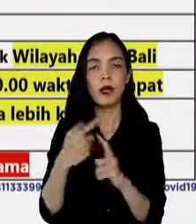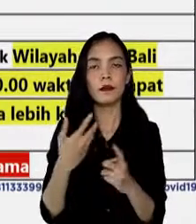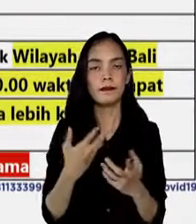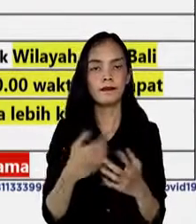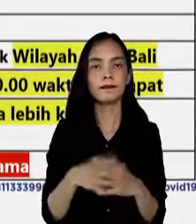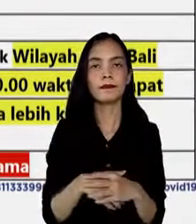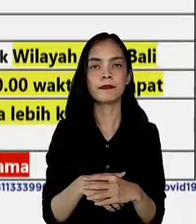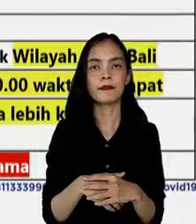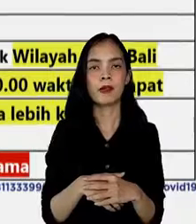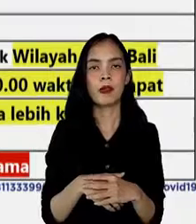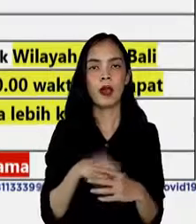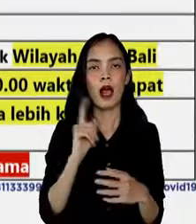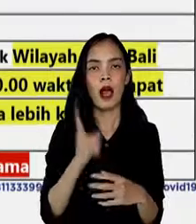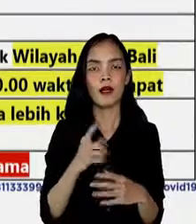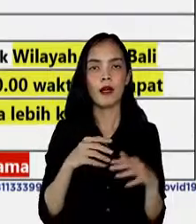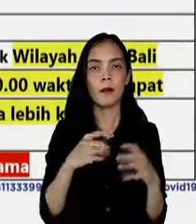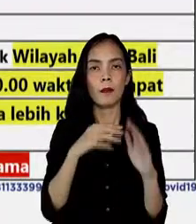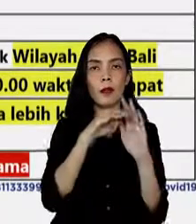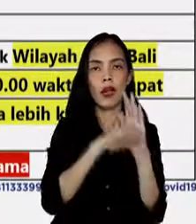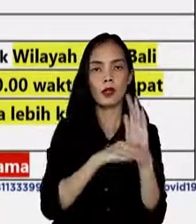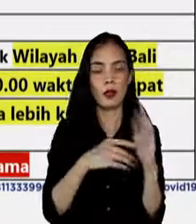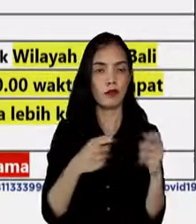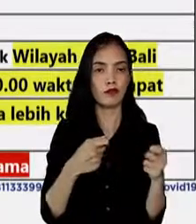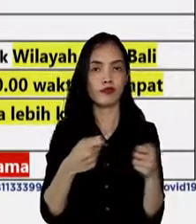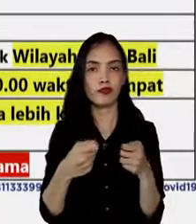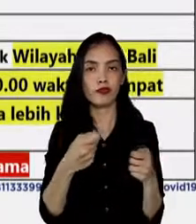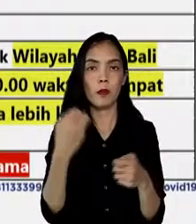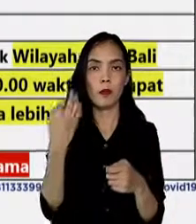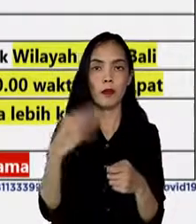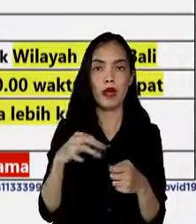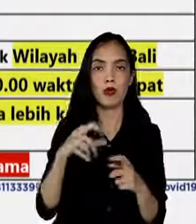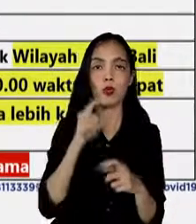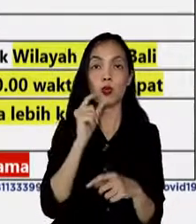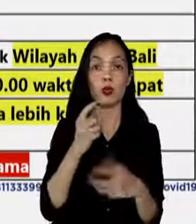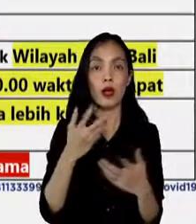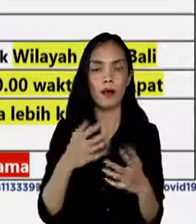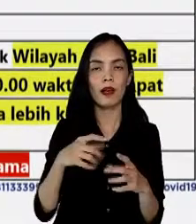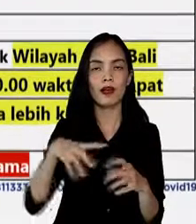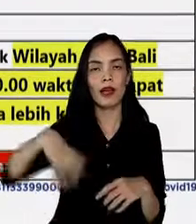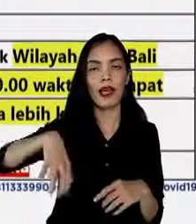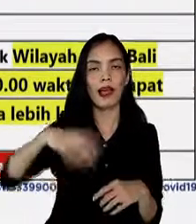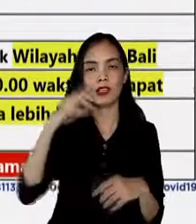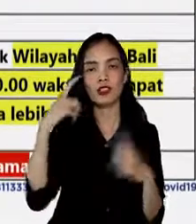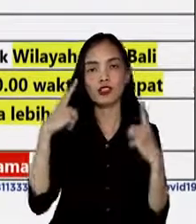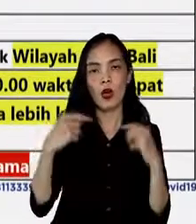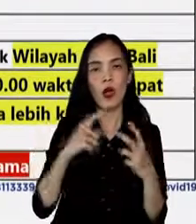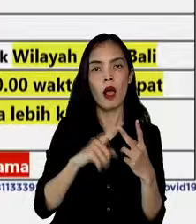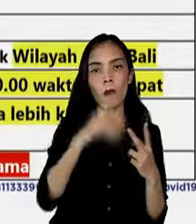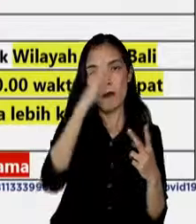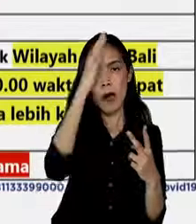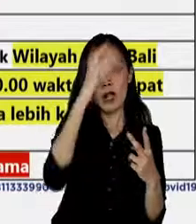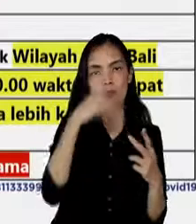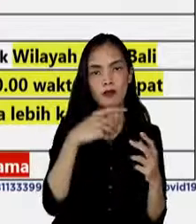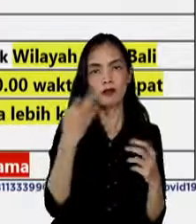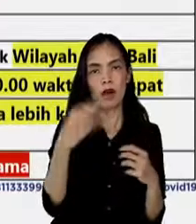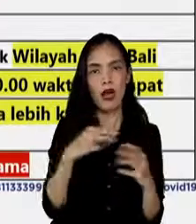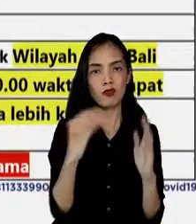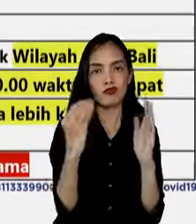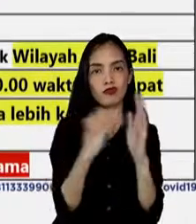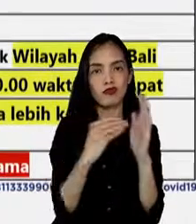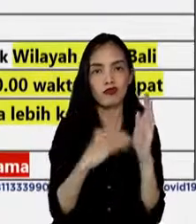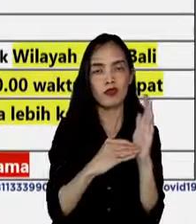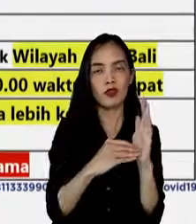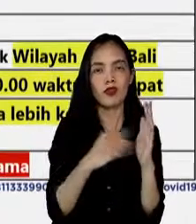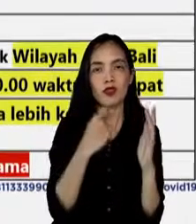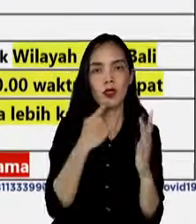terdapat beberapa pembaharuan pengaturan untuk ppkm di wilayah jawa-bali yaitu pertama tempat